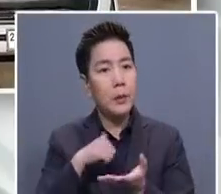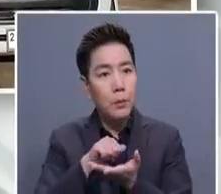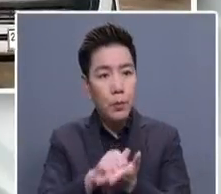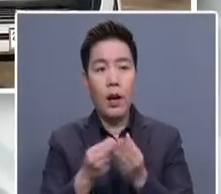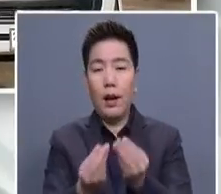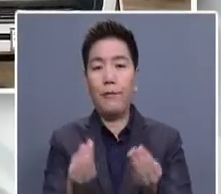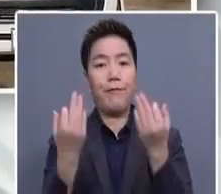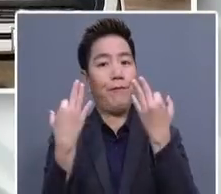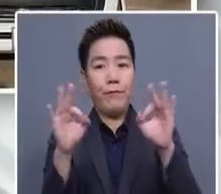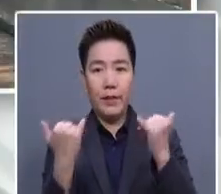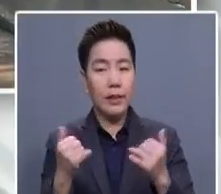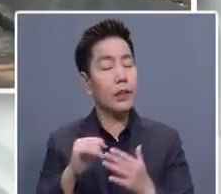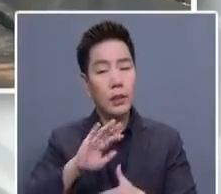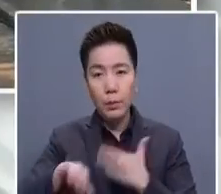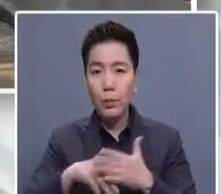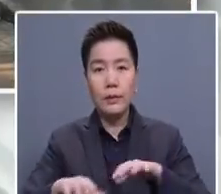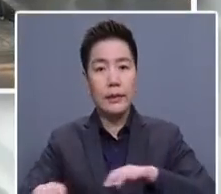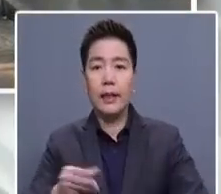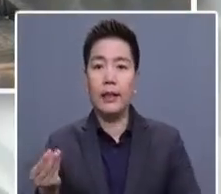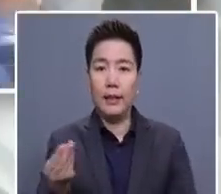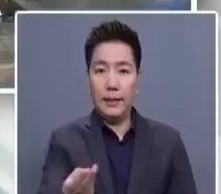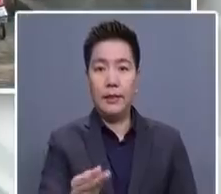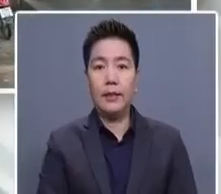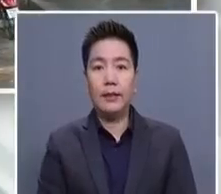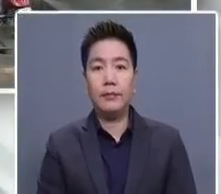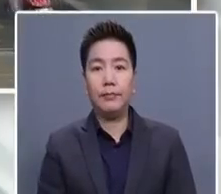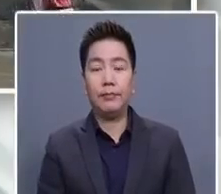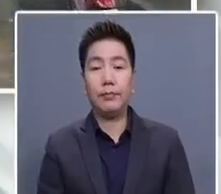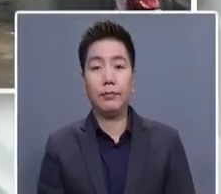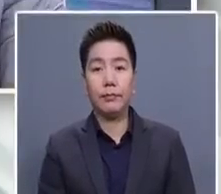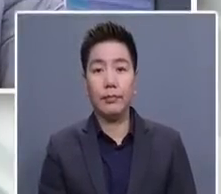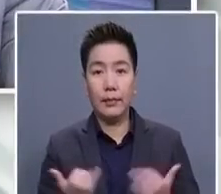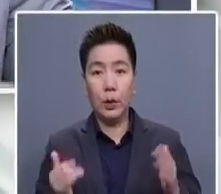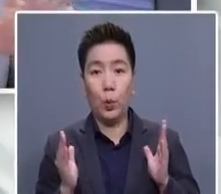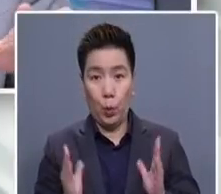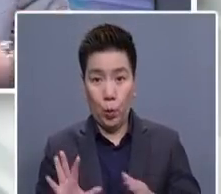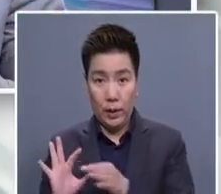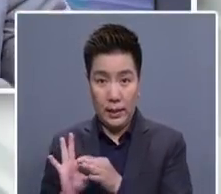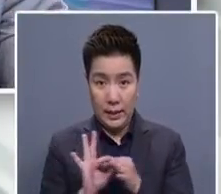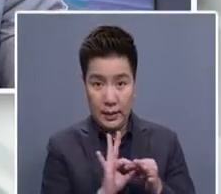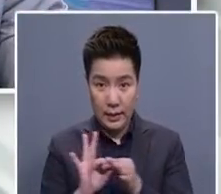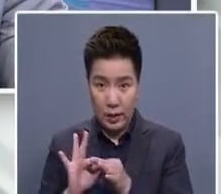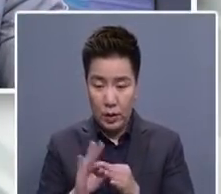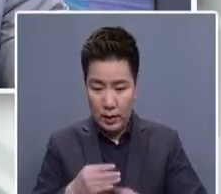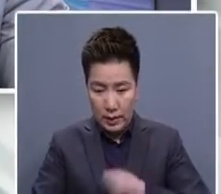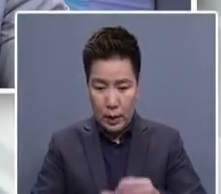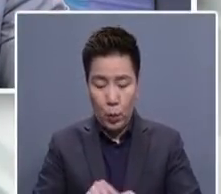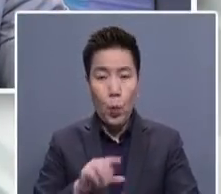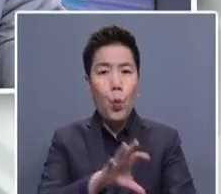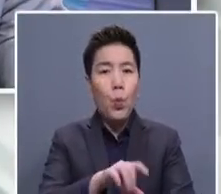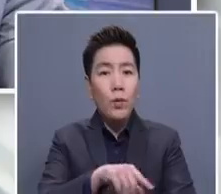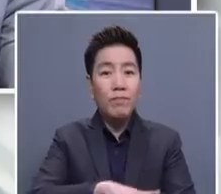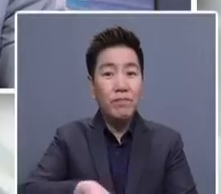จัดการให้หมดเลยทั้งหมดเลยครับ คือเบื้องต้นตอนนี้เนี่ยคือผู้คนที่มีความเกี่ยวข้องกับตลาดกลางกุ้งนะฮะ